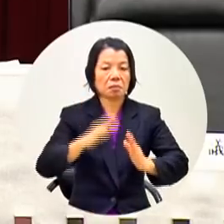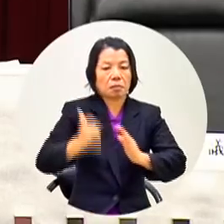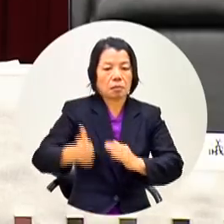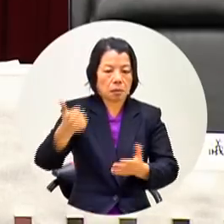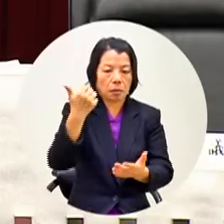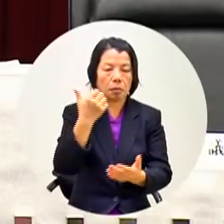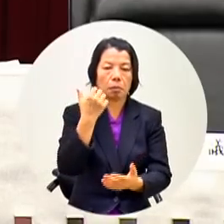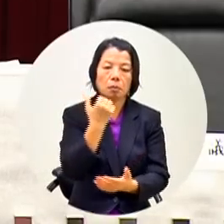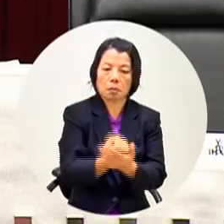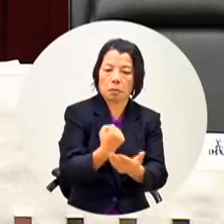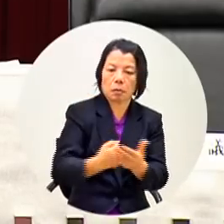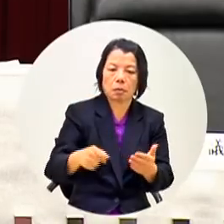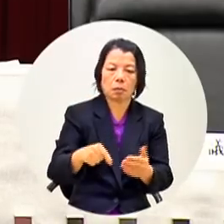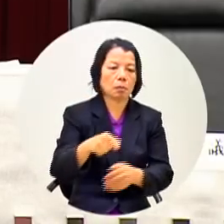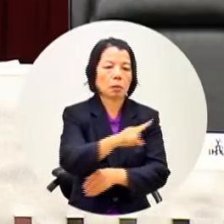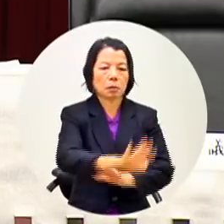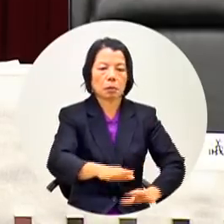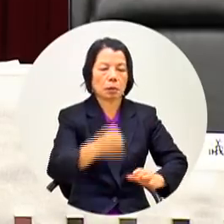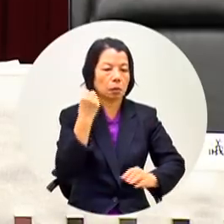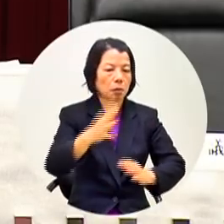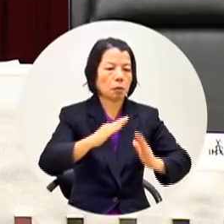搁讲义撇昏天，